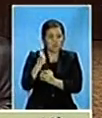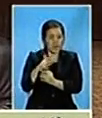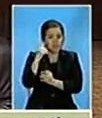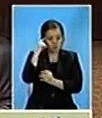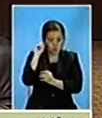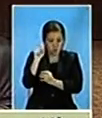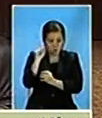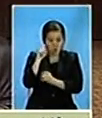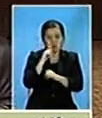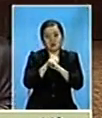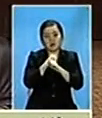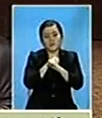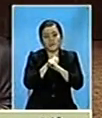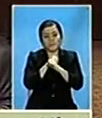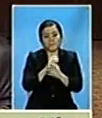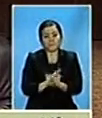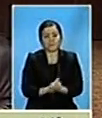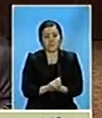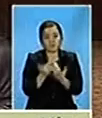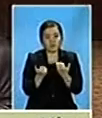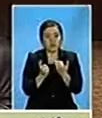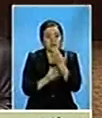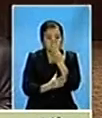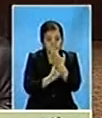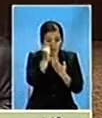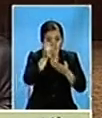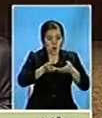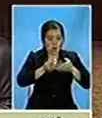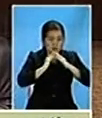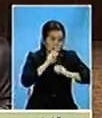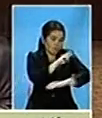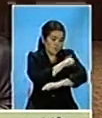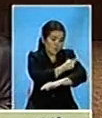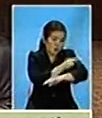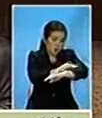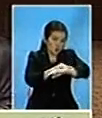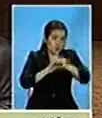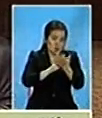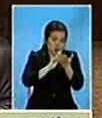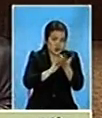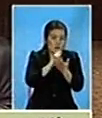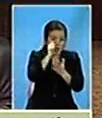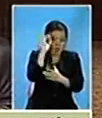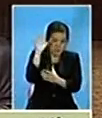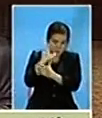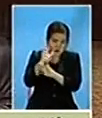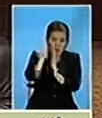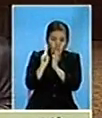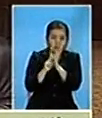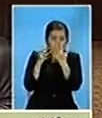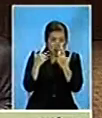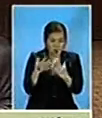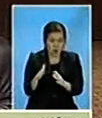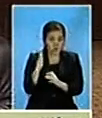นในระดับหนึ่งเมื่อสภาการแพทย์แผนไทยเกิดขึ้นกฎหมายทุกอย่างมีผลใช้บังคับแล้วหวังว่